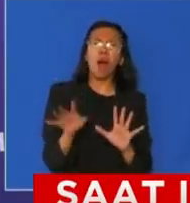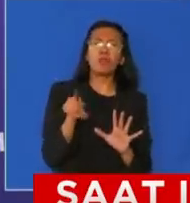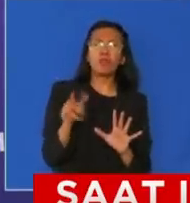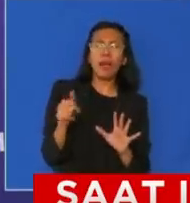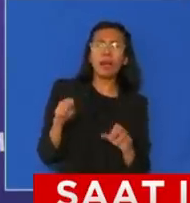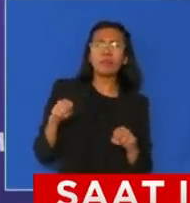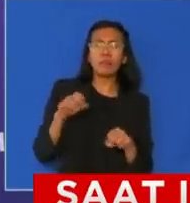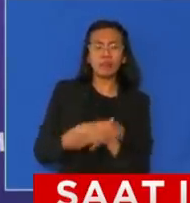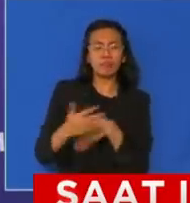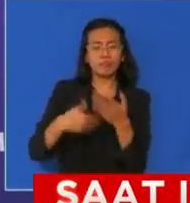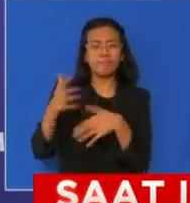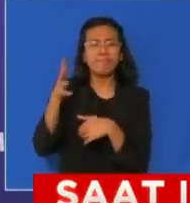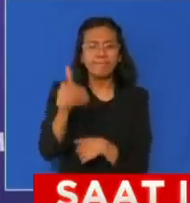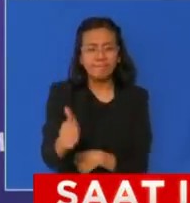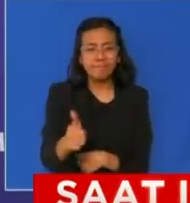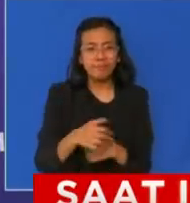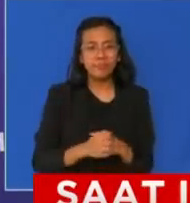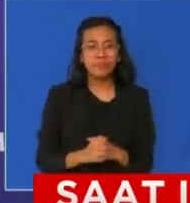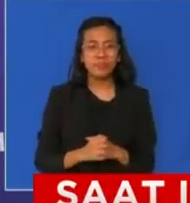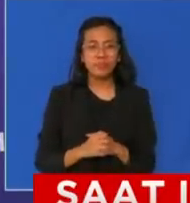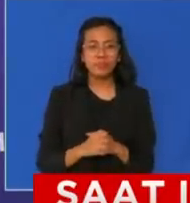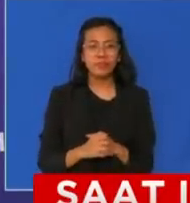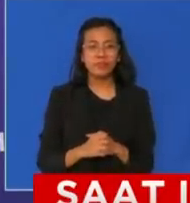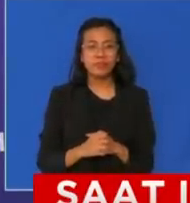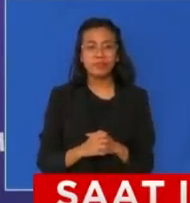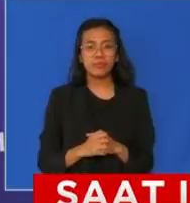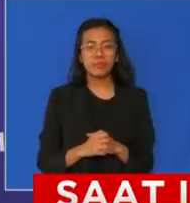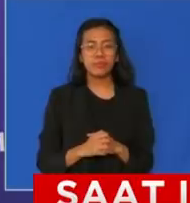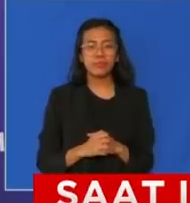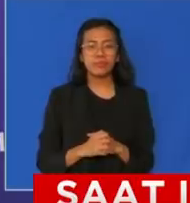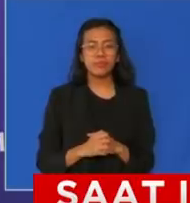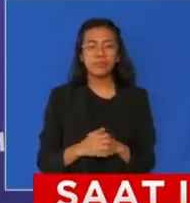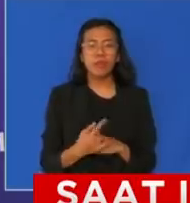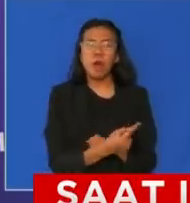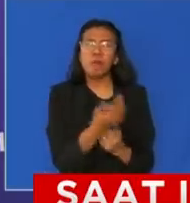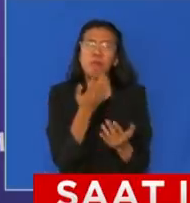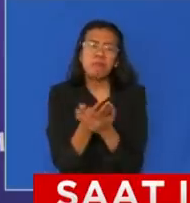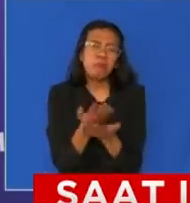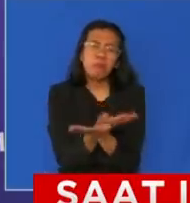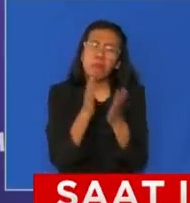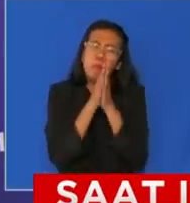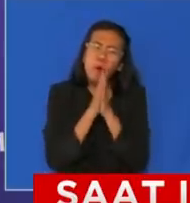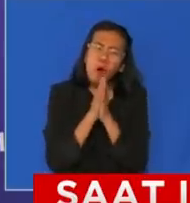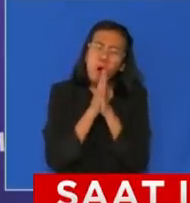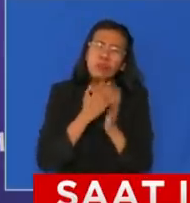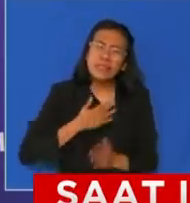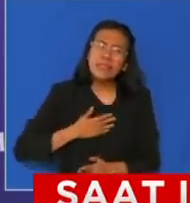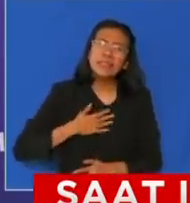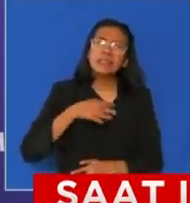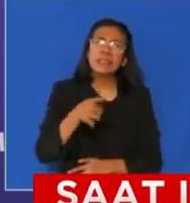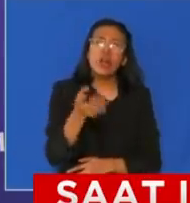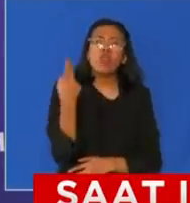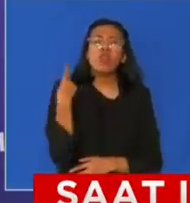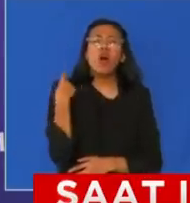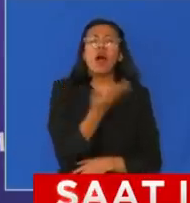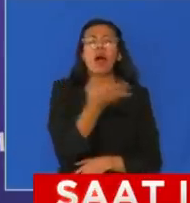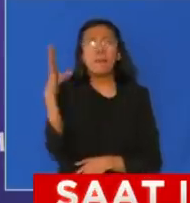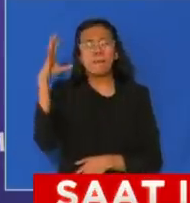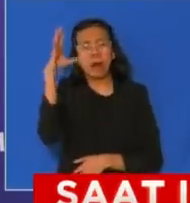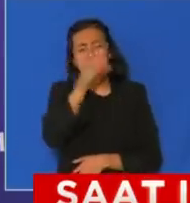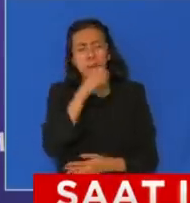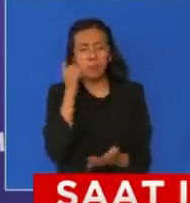melakukannya dengan baik Kemudian kami mohon kepada masyarakat untuk paham betul